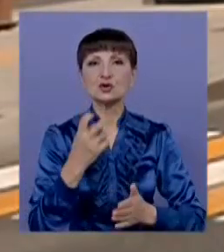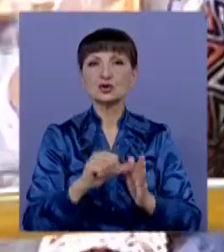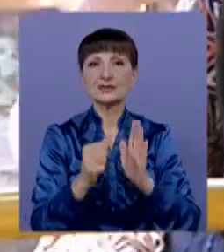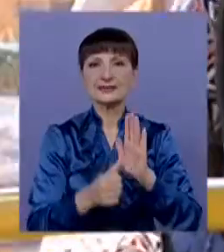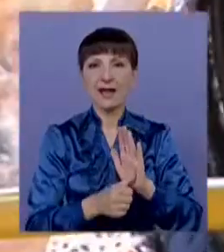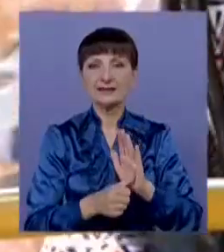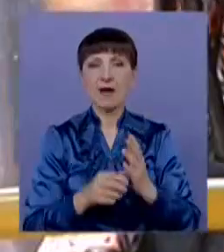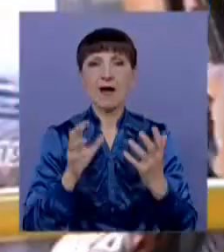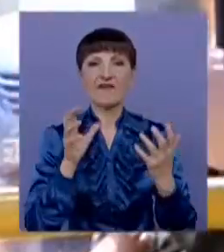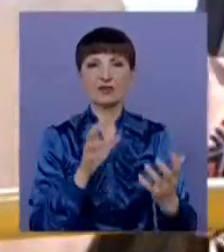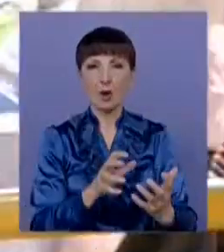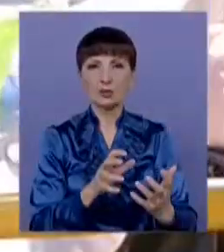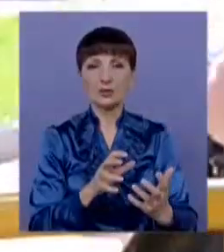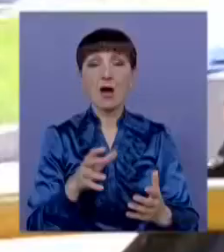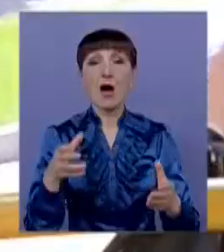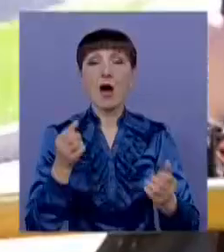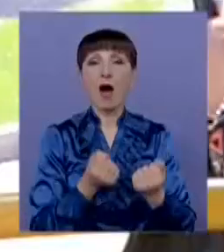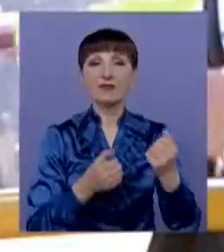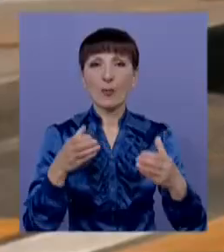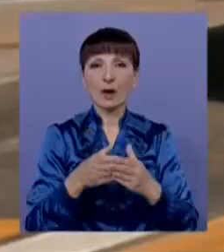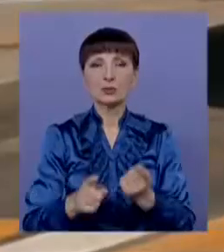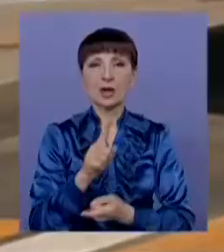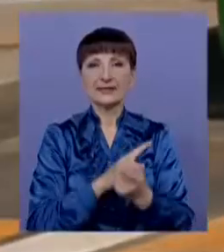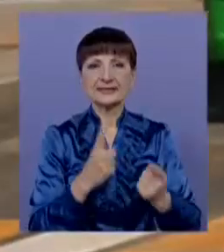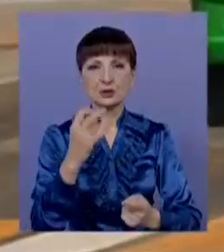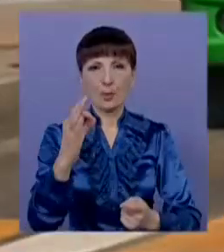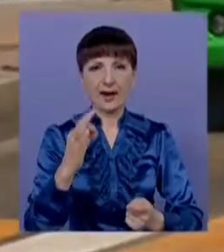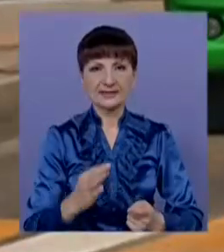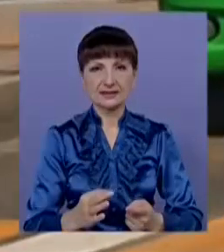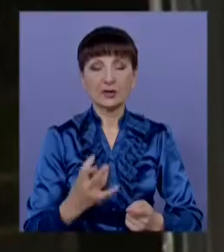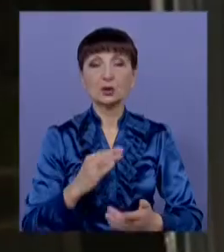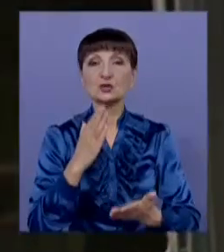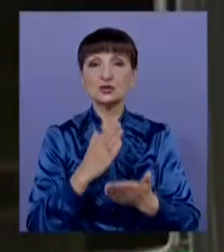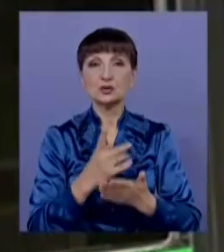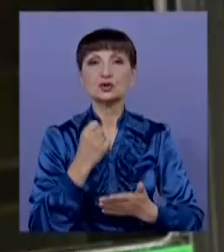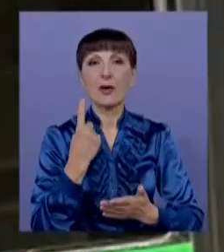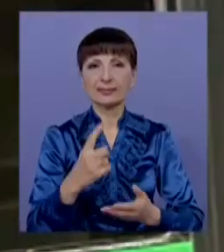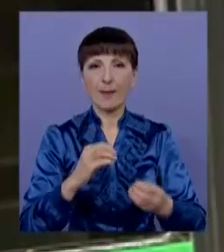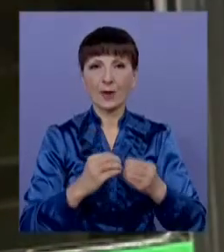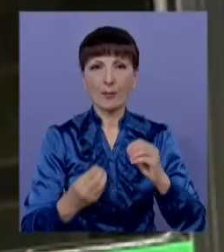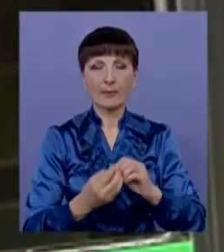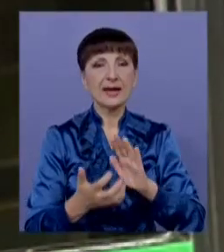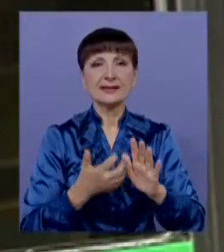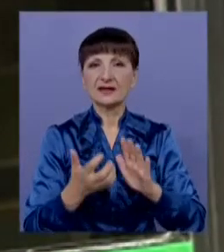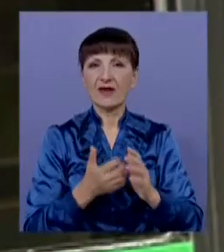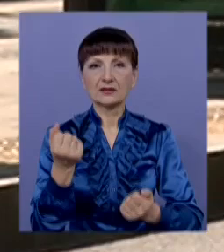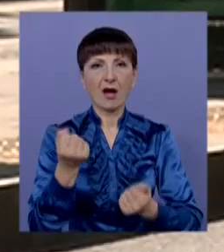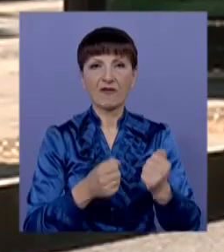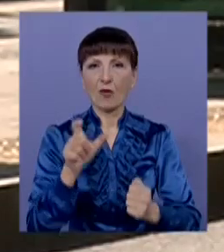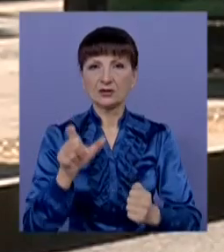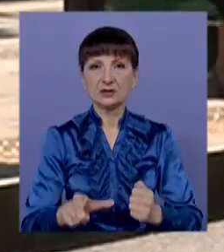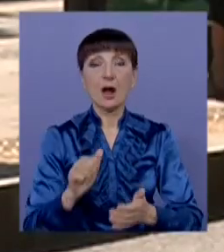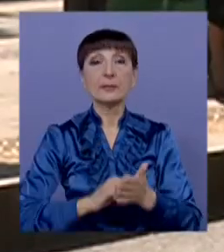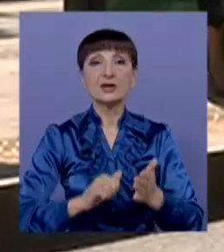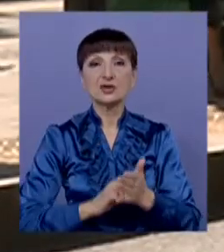416 длинномеров. Тем самым автопарки будут обновлены на 100%. Но существует еще проблема – нехватка водителей. Одна из причин